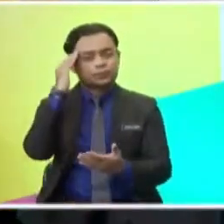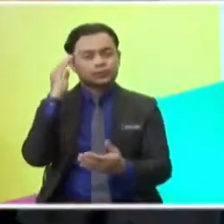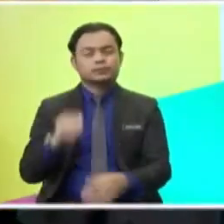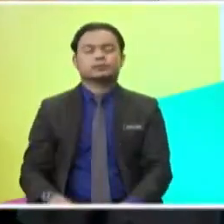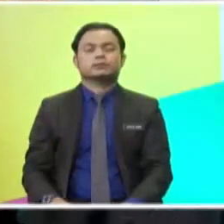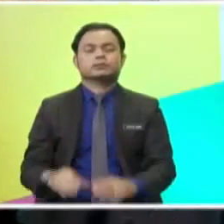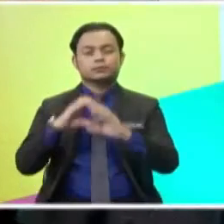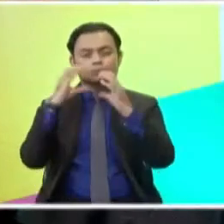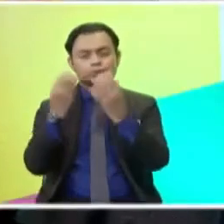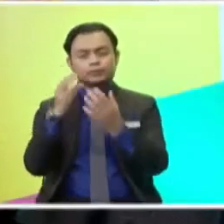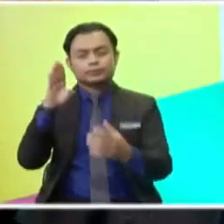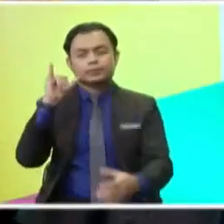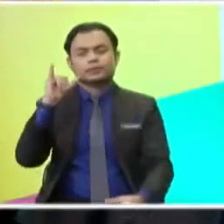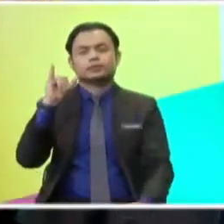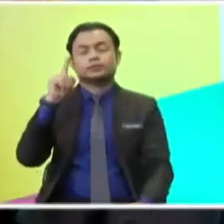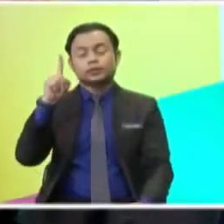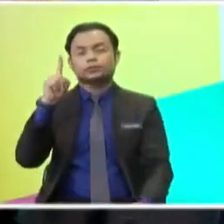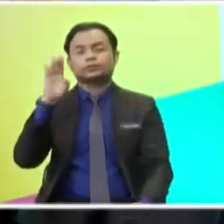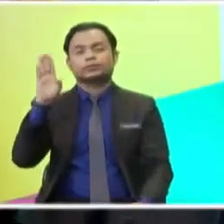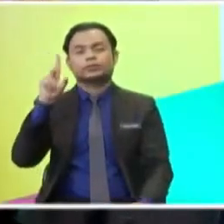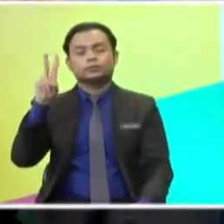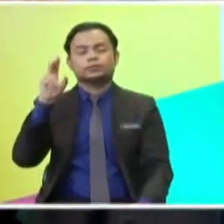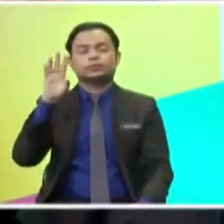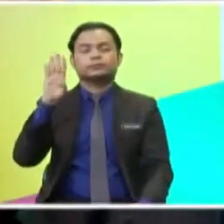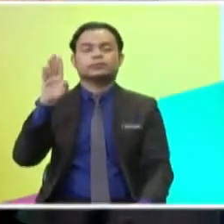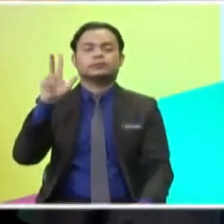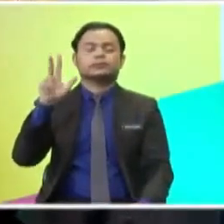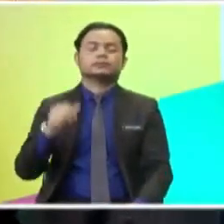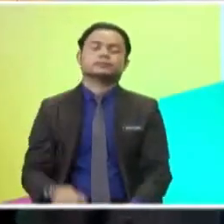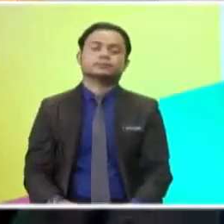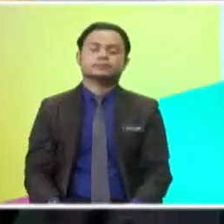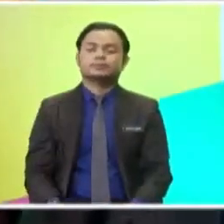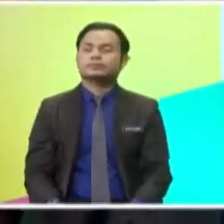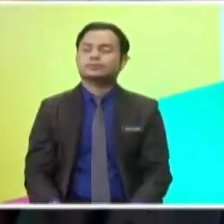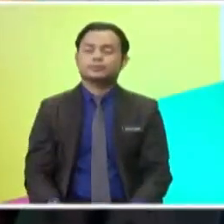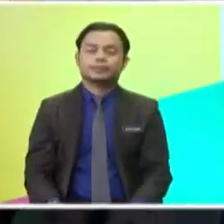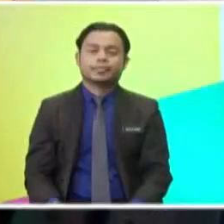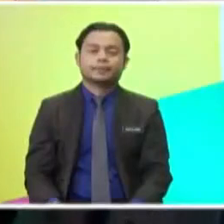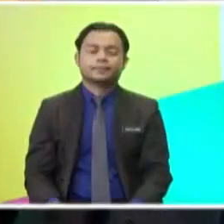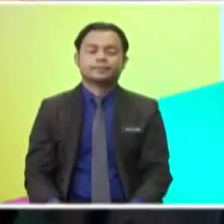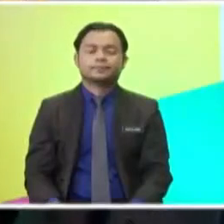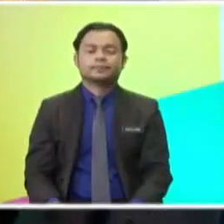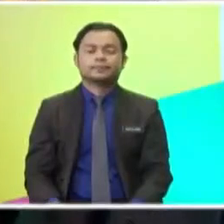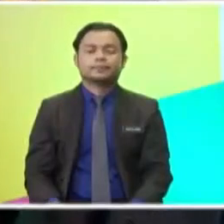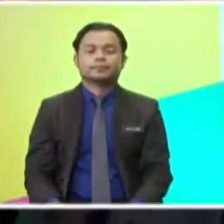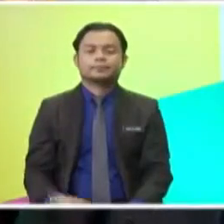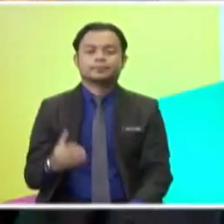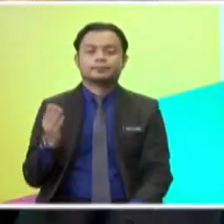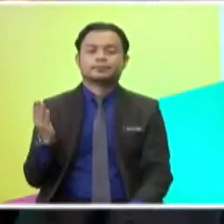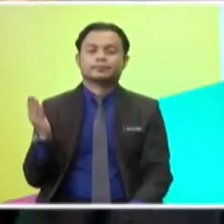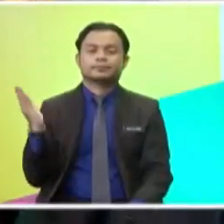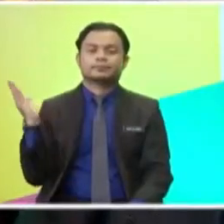nak bersama dengan kita nak tunjukkan contoh tulisan Braille. Silakan Cikgu Zakaria. Okey, ini adalah contoh tulisan